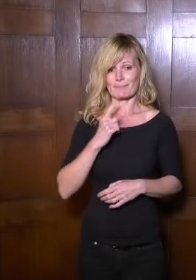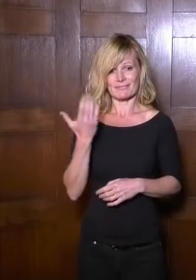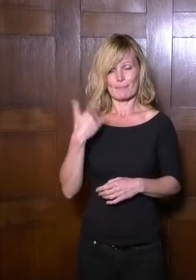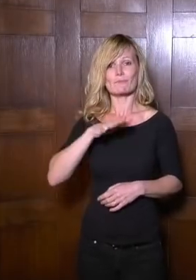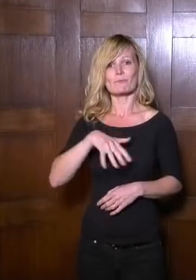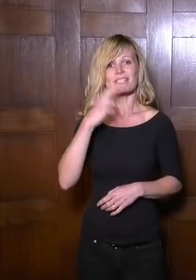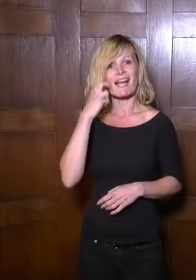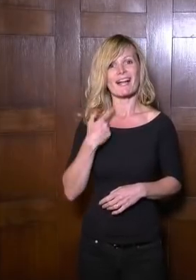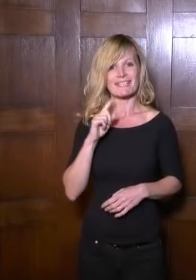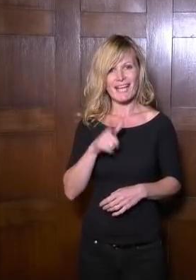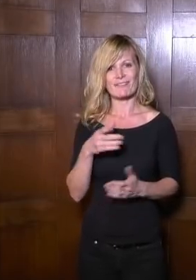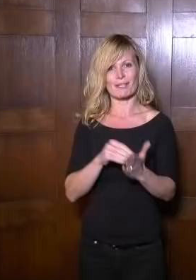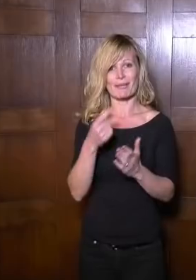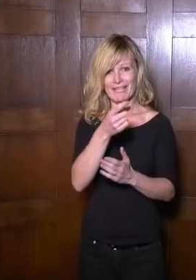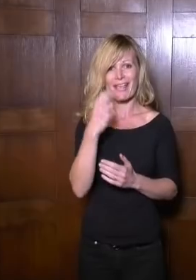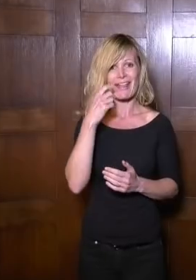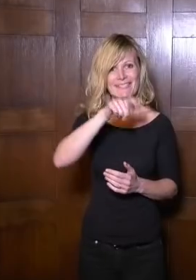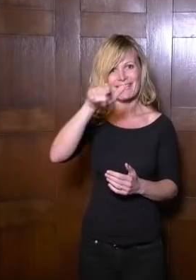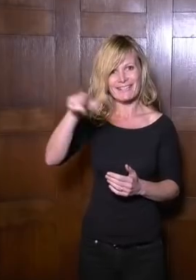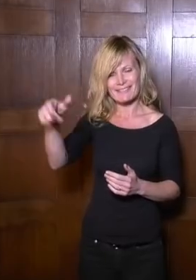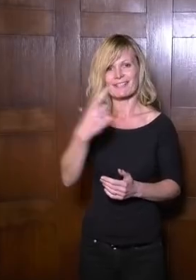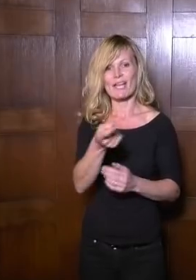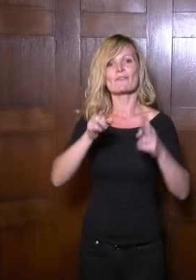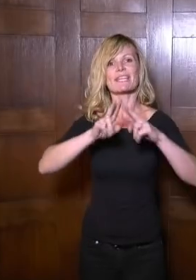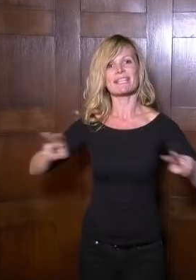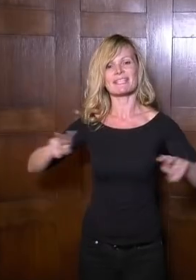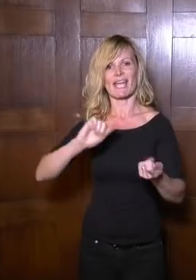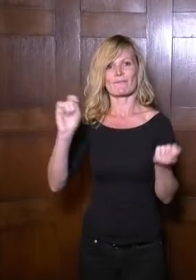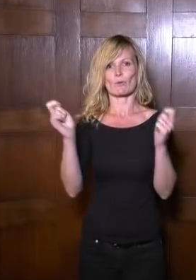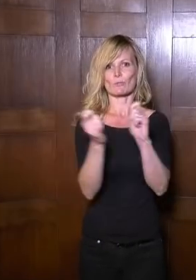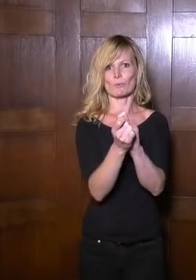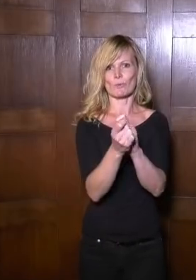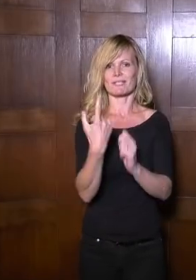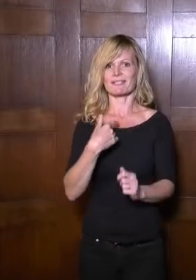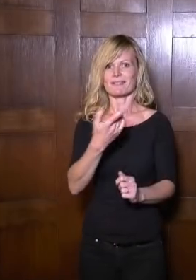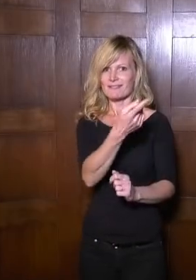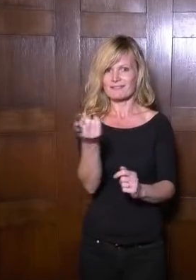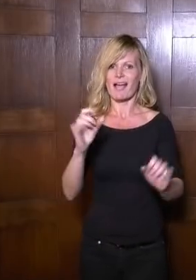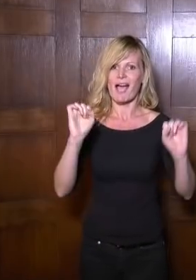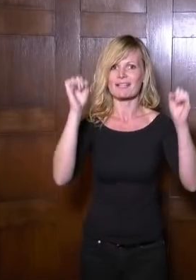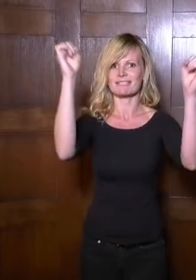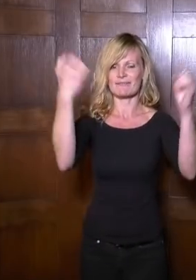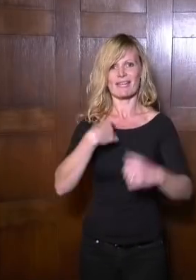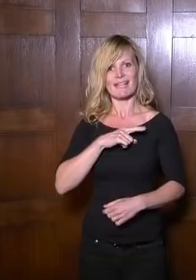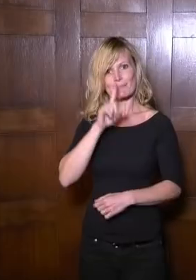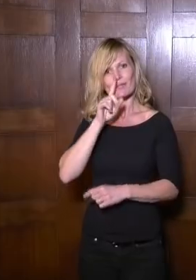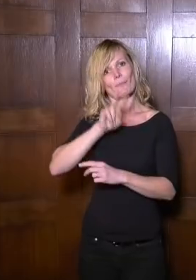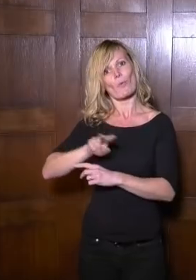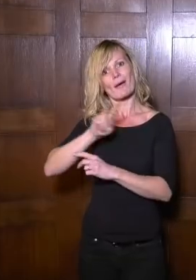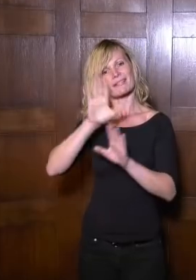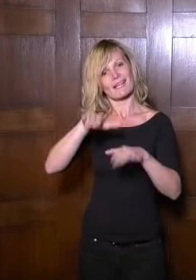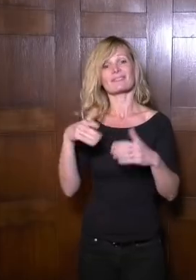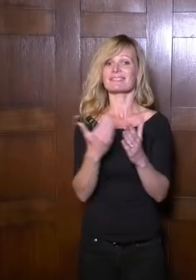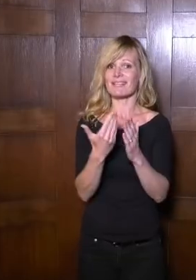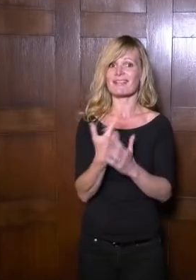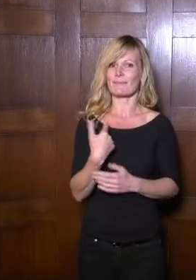sein, diese friedliche Revolution, Sie haben sie herbeigeführt, ich durfte sie mit beobachten. Und deswegen werden wir ertragen müssen, dass